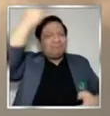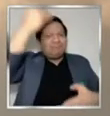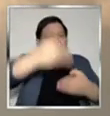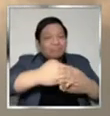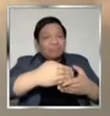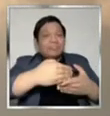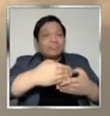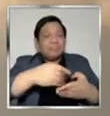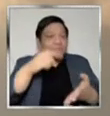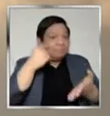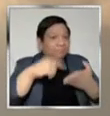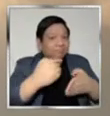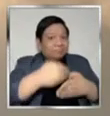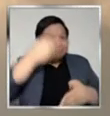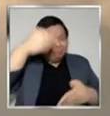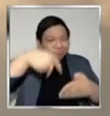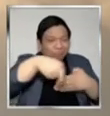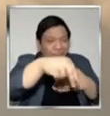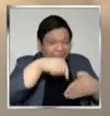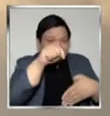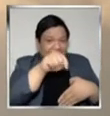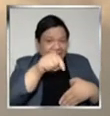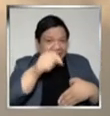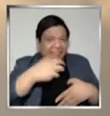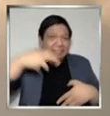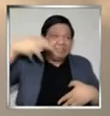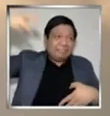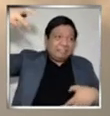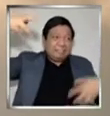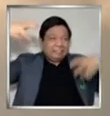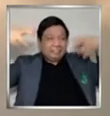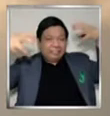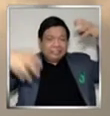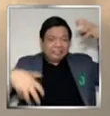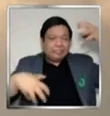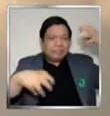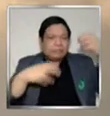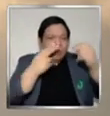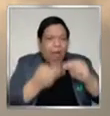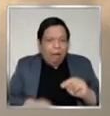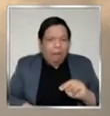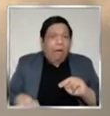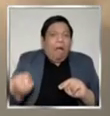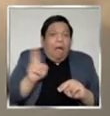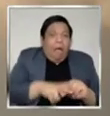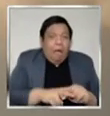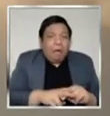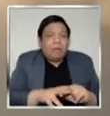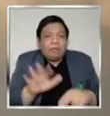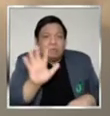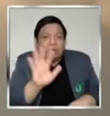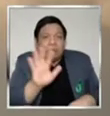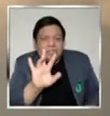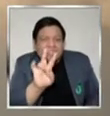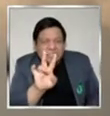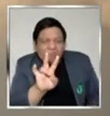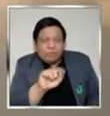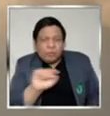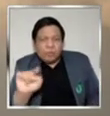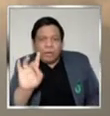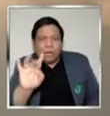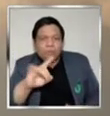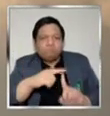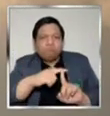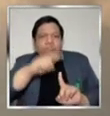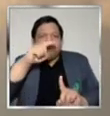checkpoint, yung mga nakabilad sa araw, magdadagdag ka pa ng mga 7 to 8 degrees Celsius. So